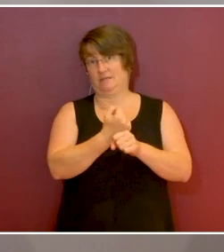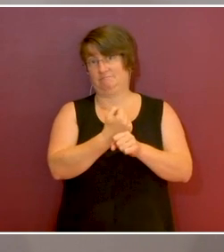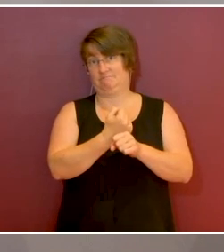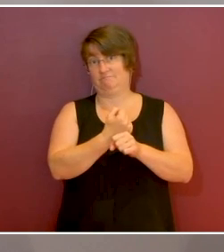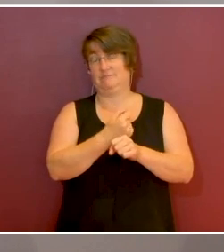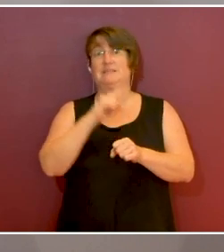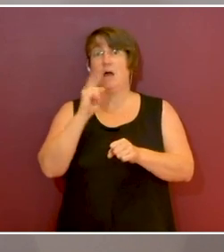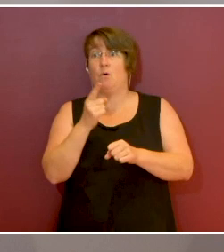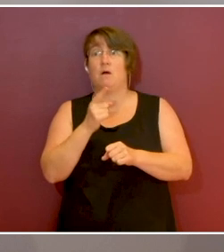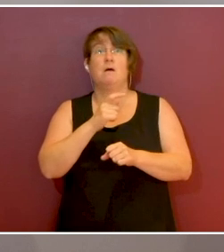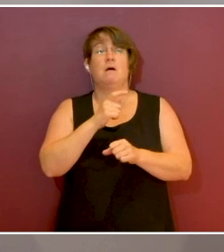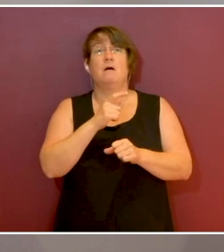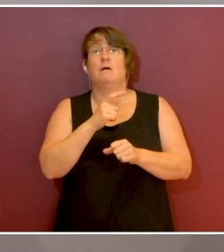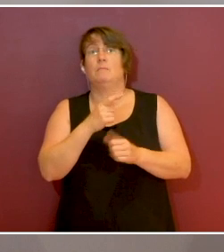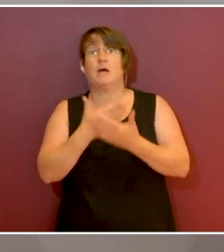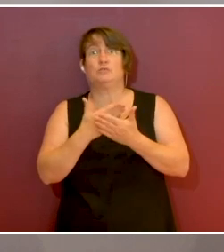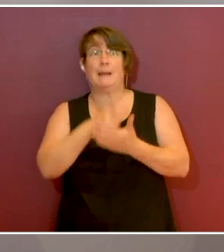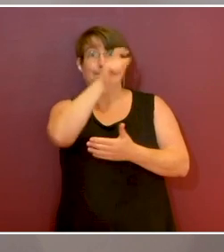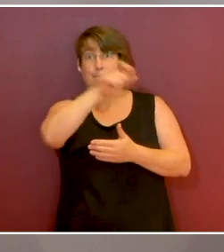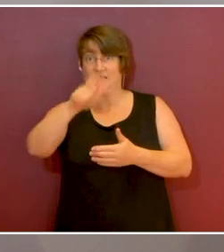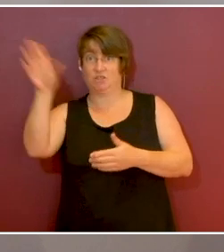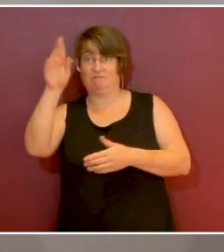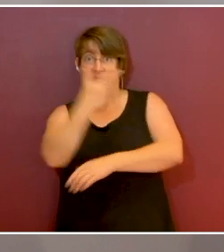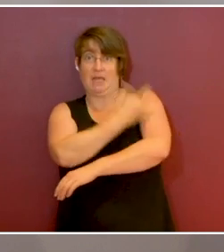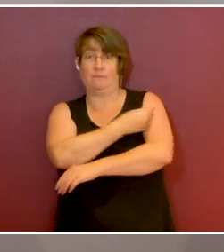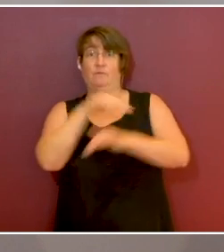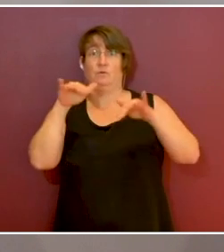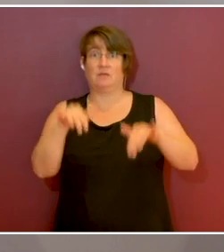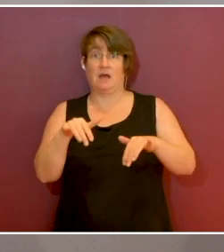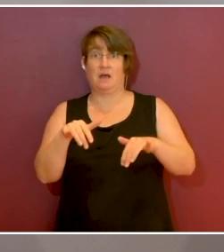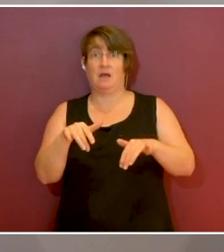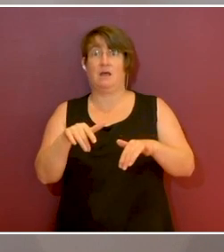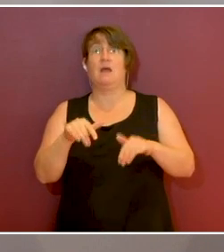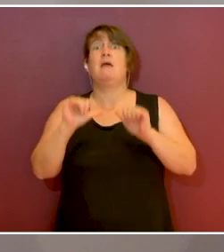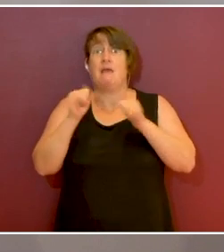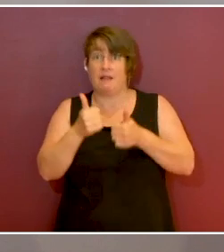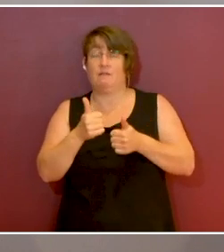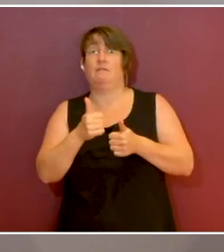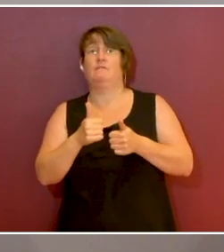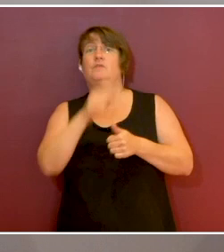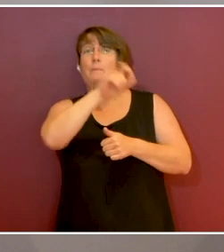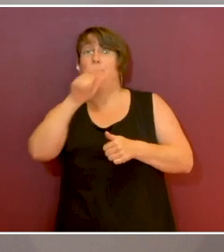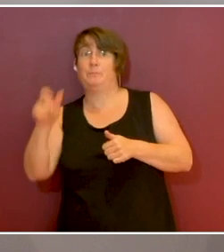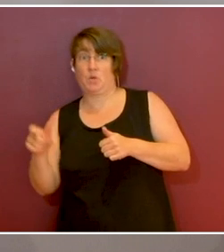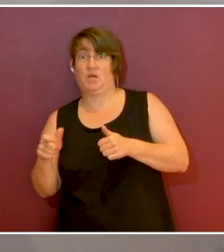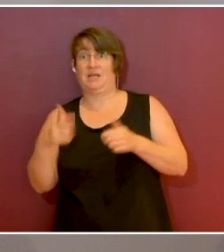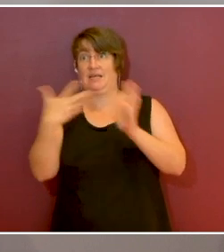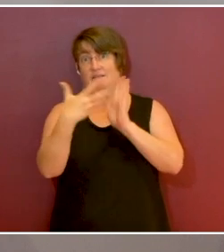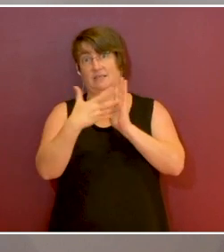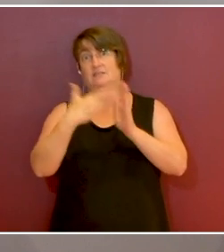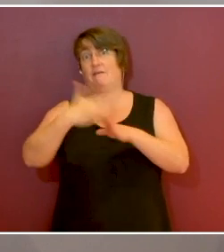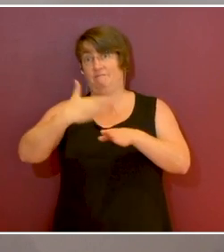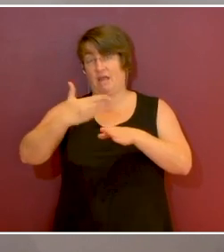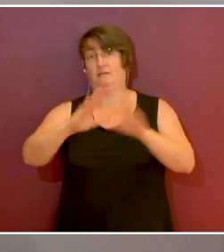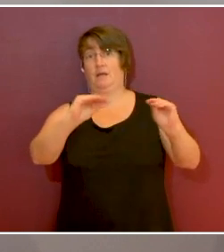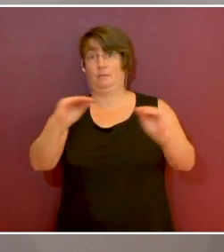nichts, wenn geimpfte Menschen regelmäßig weiter den Bürgertest in Anspruch nehmen. Ganz im Gegenteil, weil auch geimpfte Menschen, die